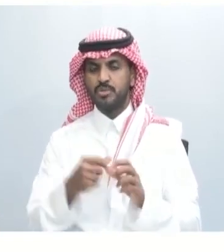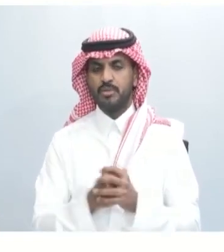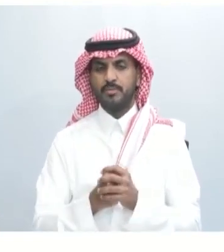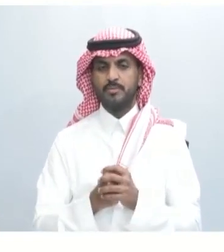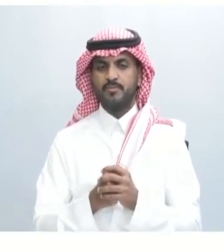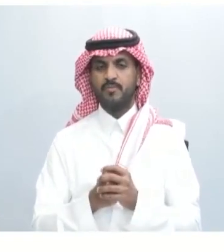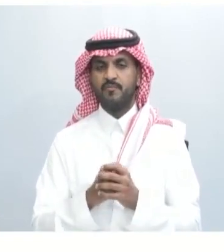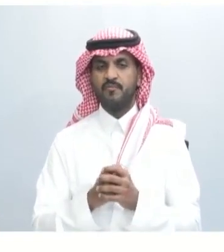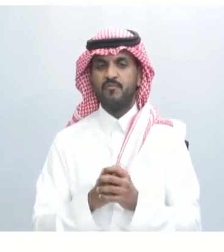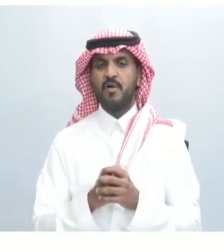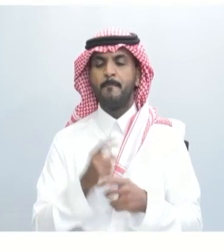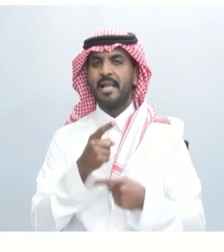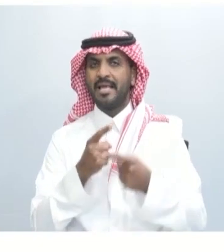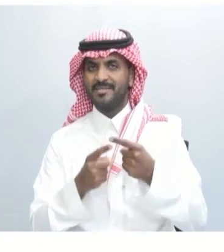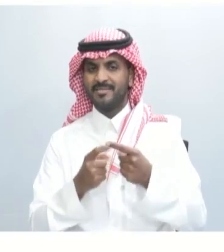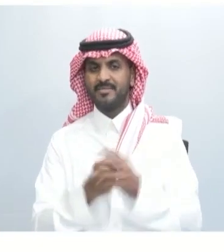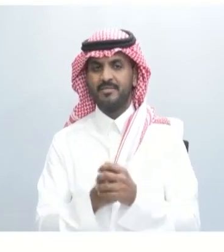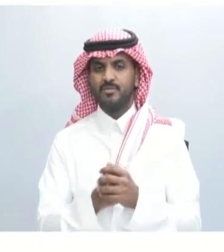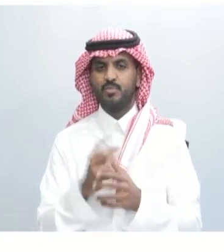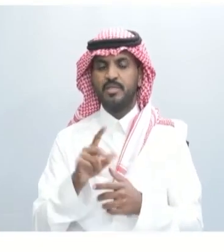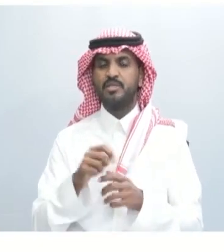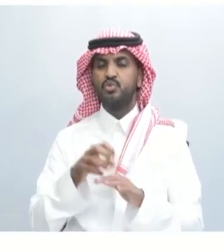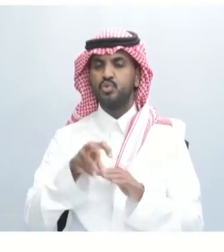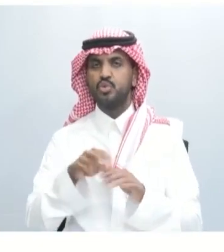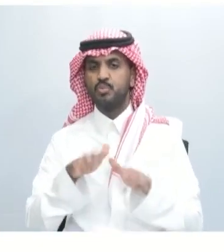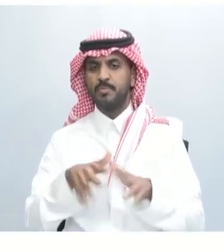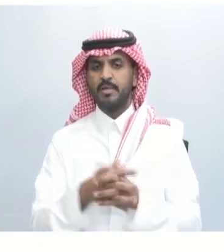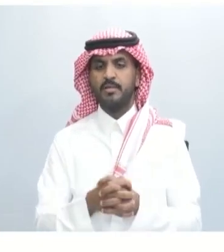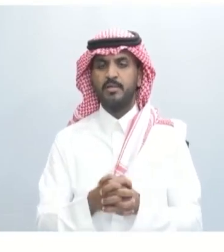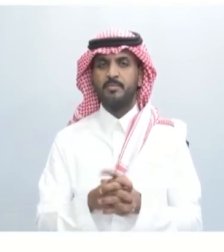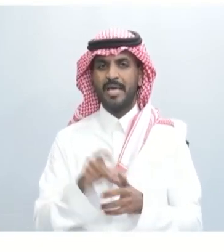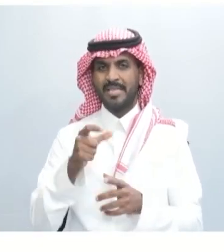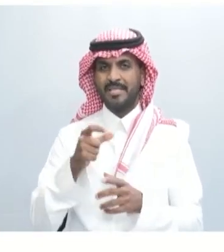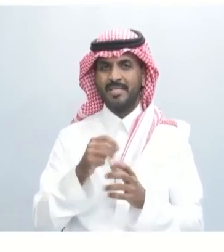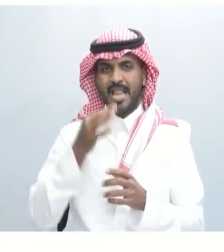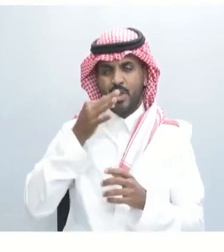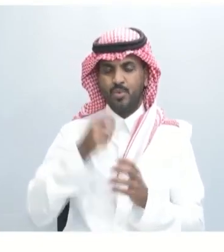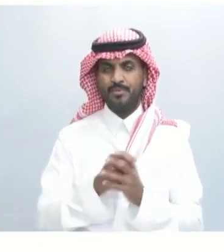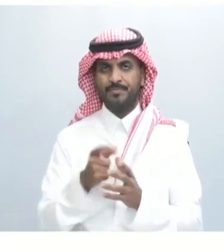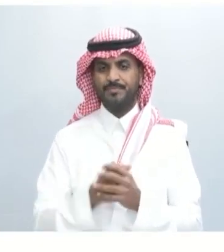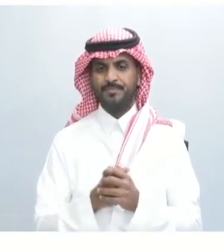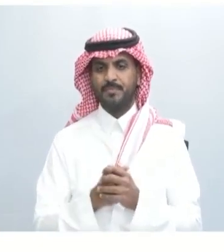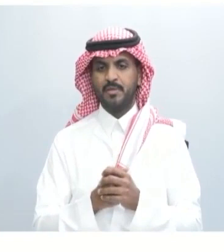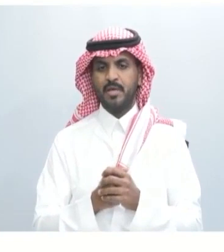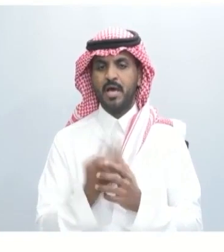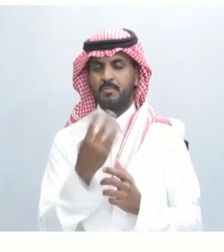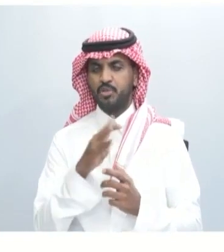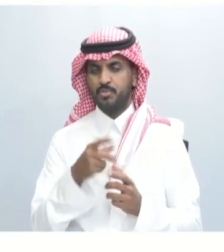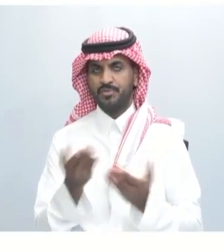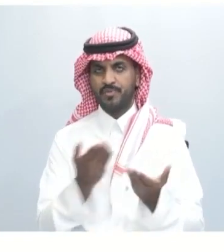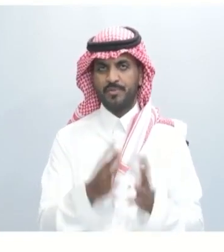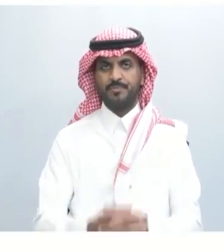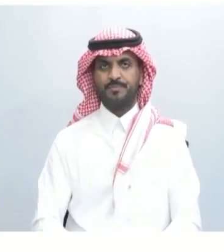عشر جزءا فما الكسر الذي يمثل الجزء المتبقي من قطعه الحلوى وضع لنا اربع اجابات